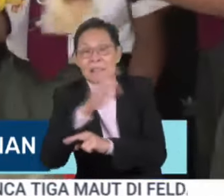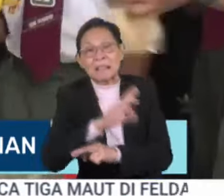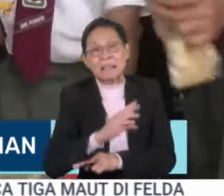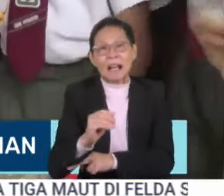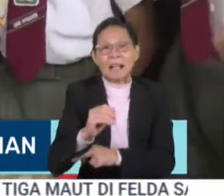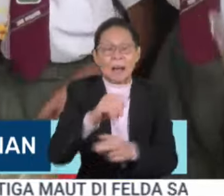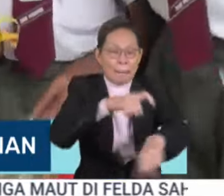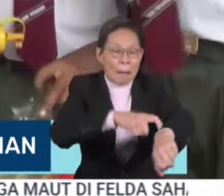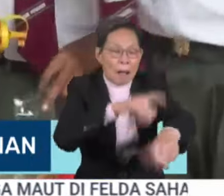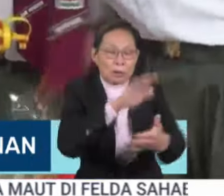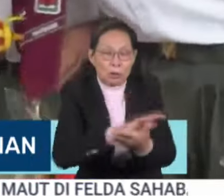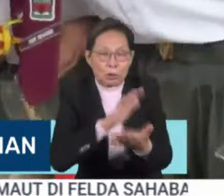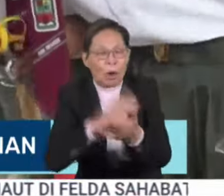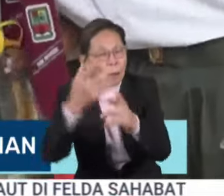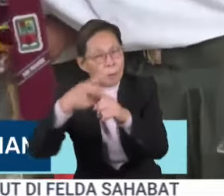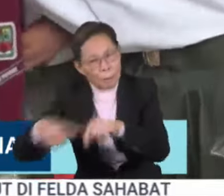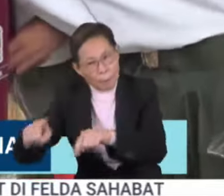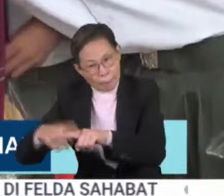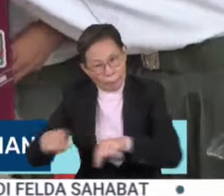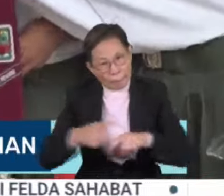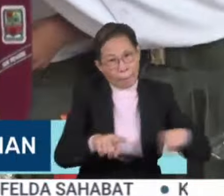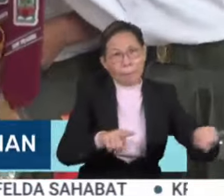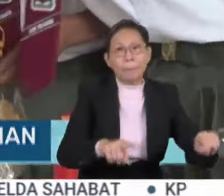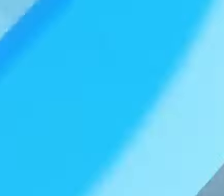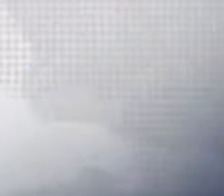sesi persekolahan yang berbeza.